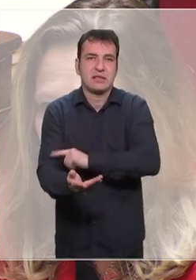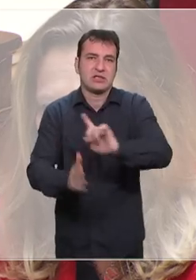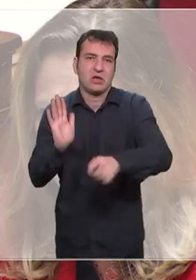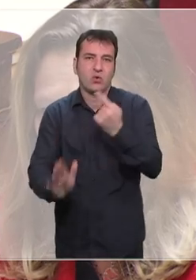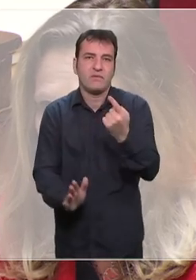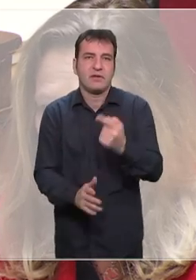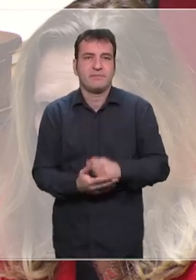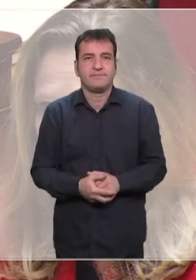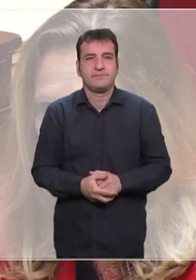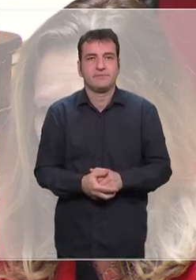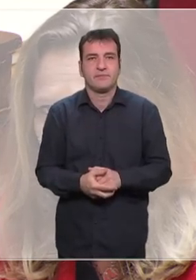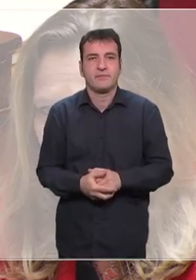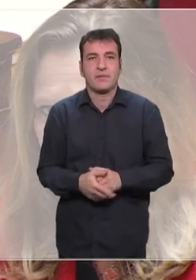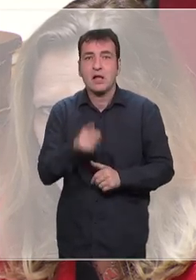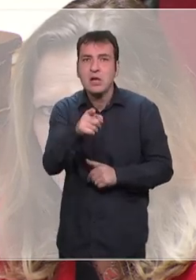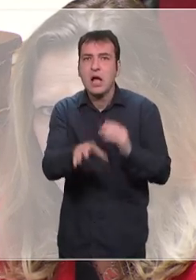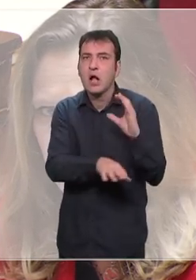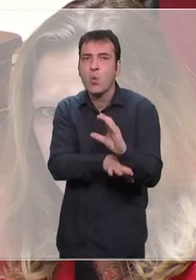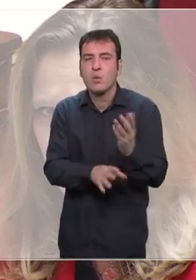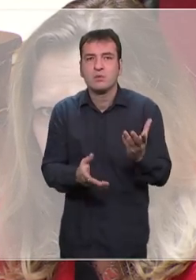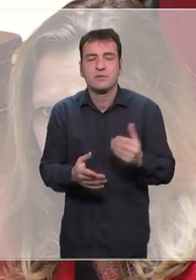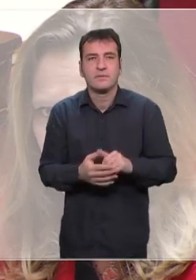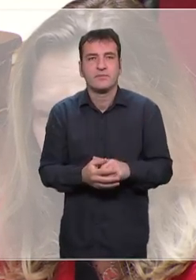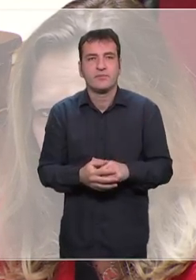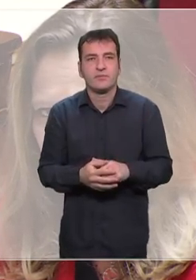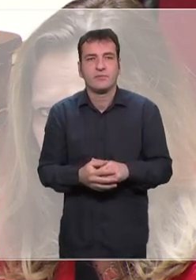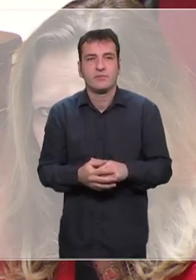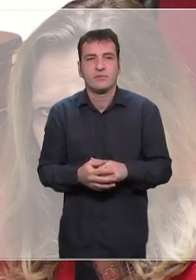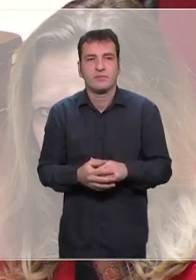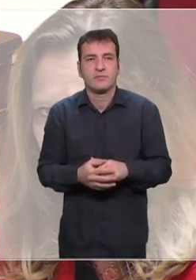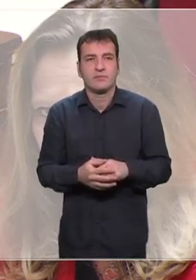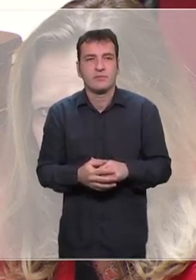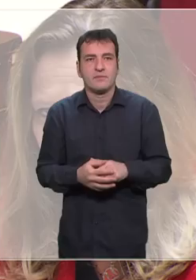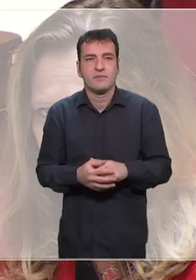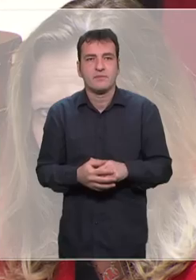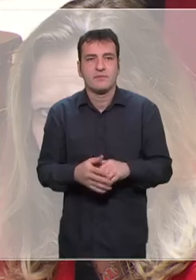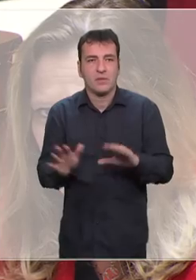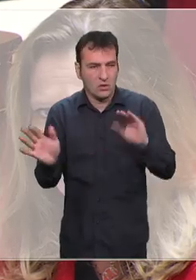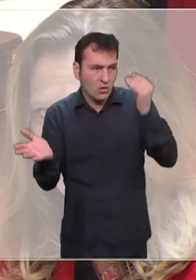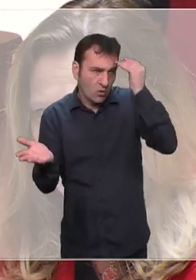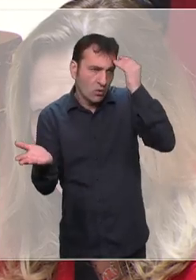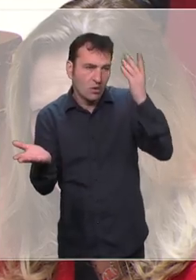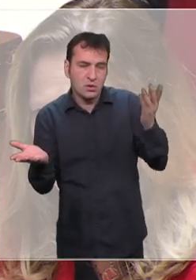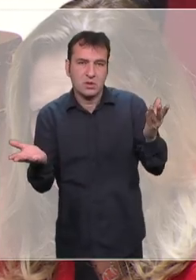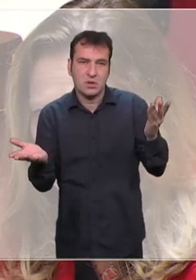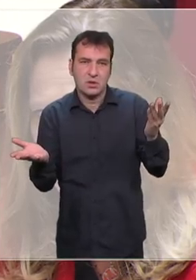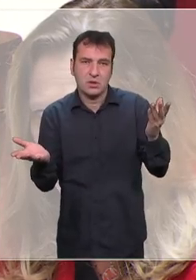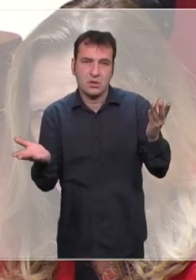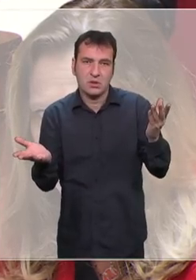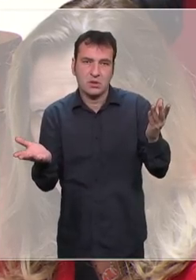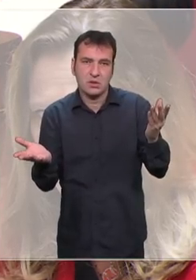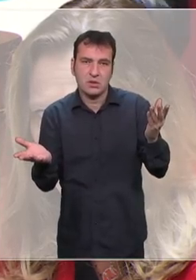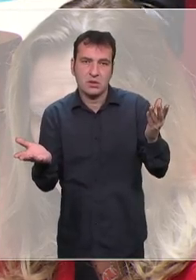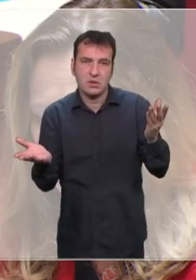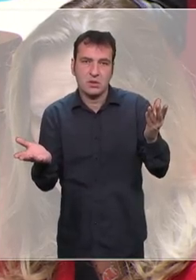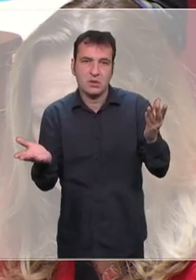renouvelables. Alors, reconnaissez non, s'il vous plaît, un peu de silence. S'il vous plaît. Reconnaissez que vos solutions n'ont pas de